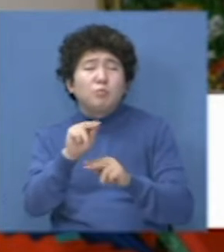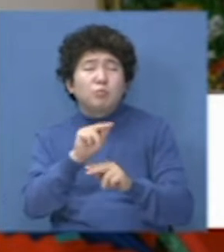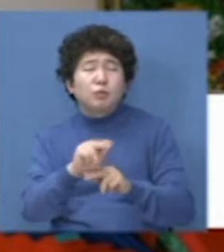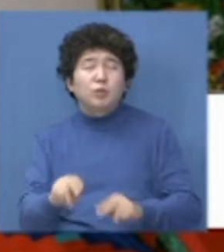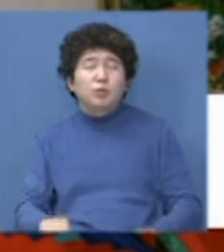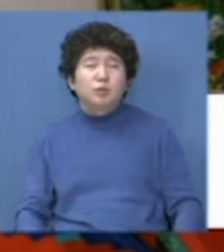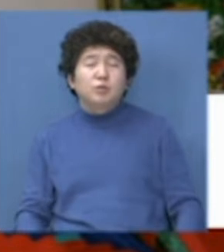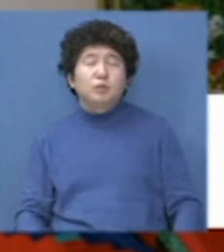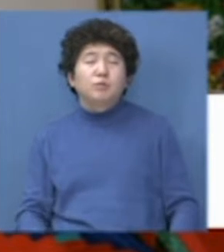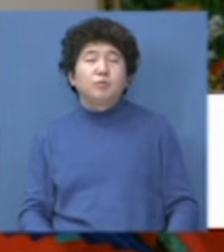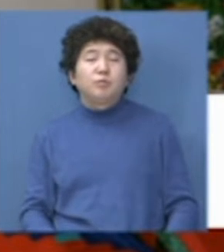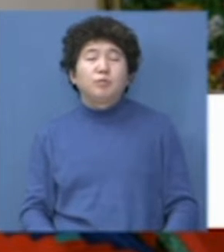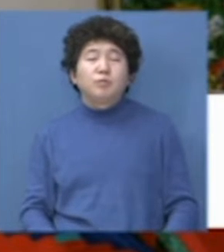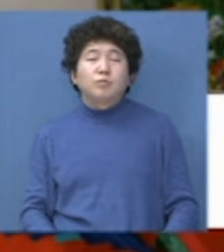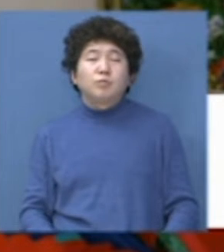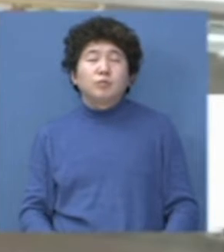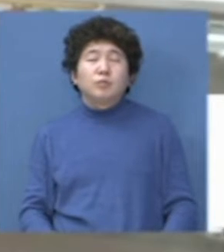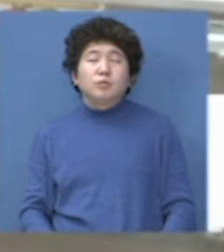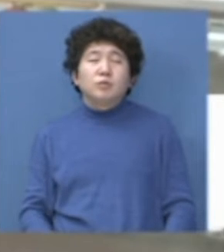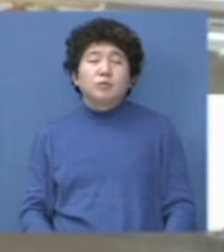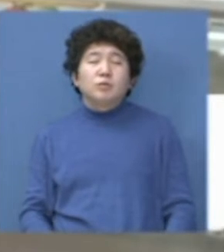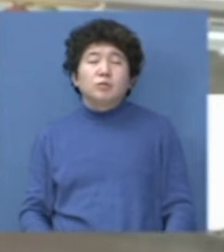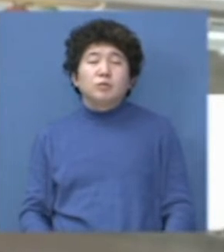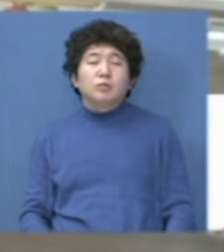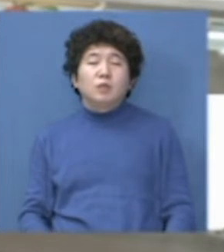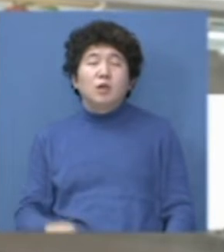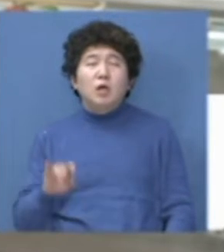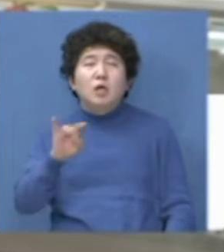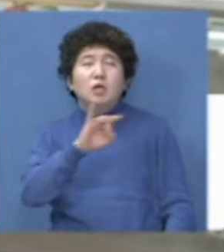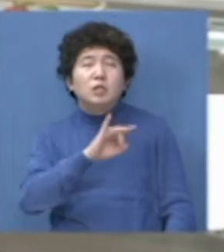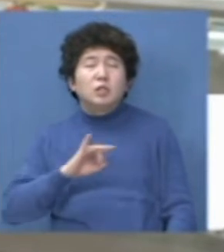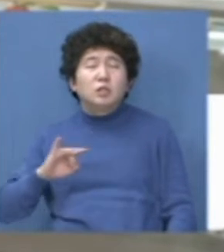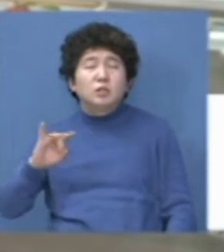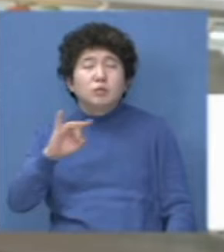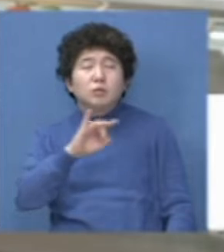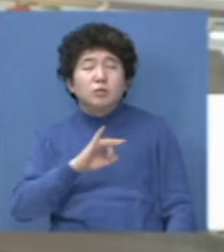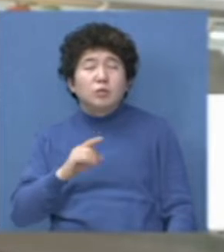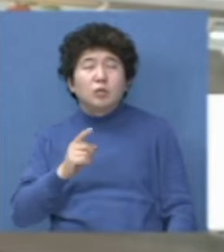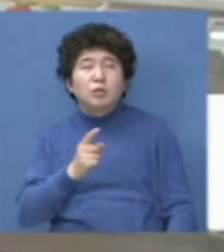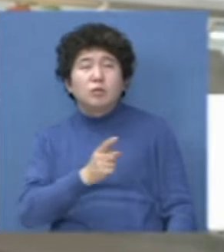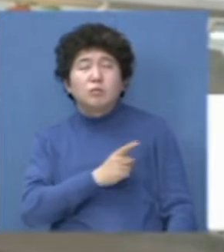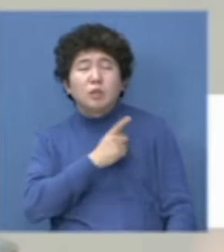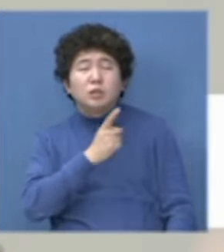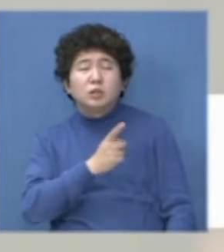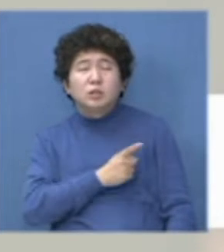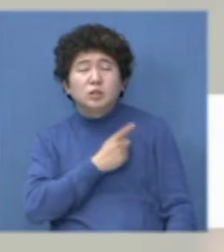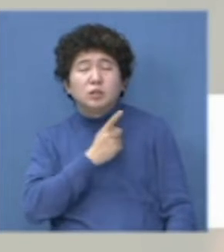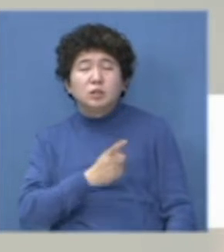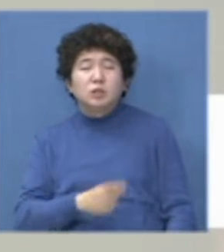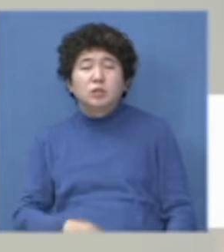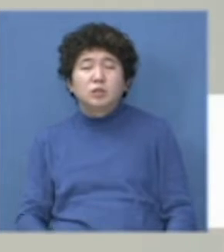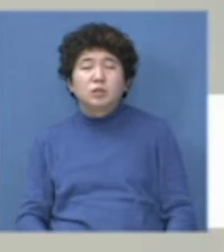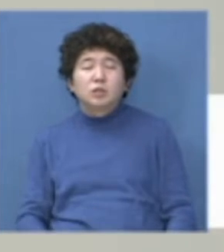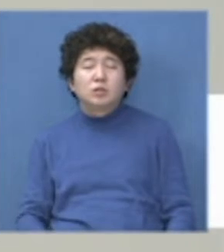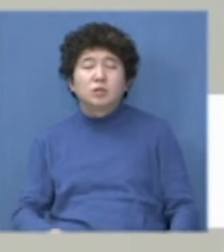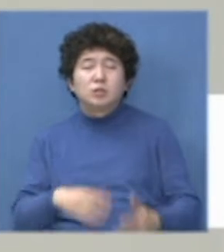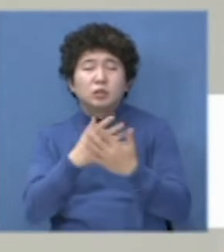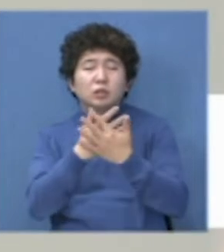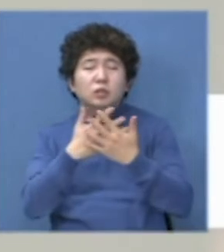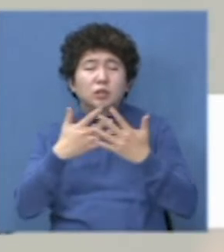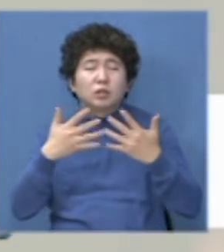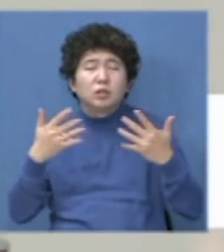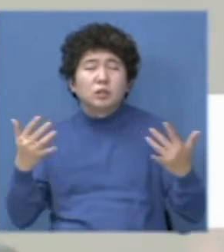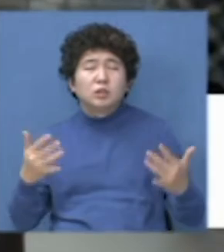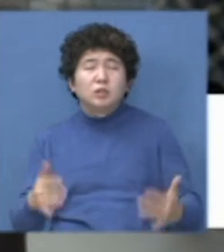жұмыстар көптің жадында ұзақ есте қалары анық. Әсіресе республика көлемінде санаулы шебер ғана қолданатын әдіс пен дүниеге келген туындылар ерекше